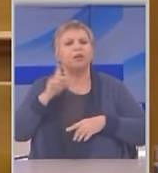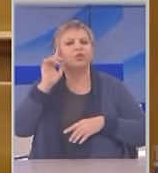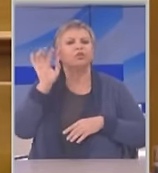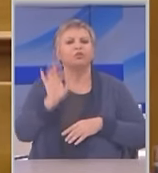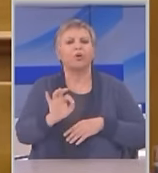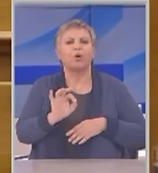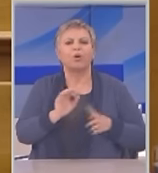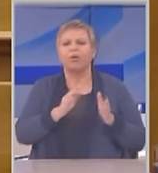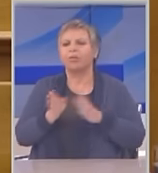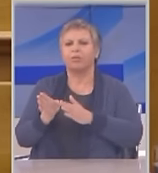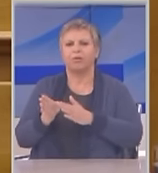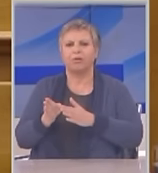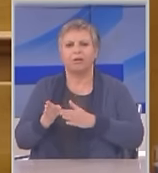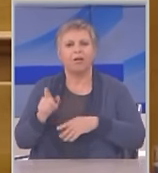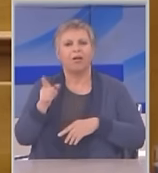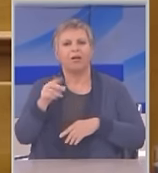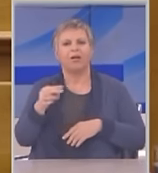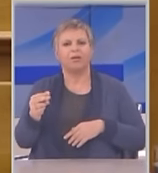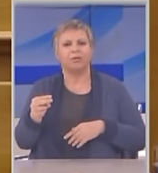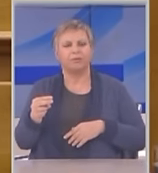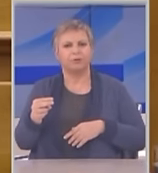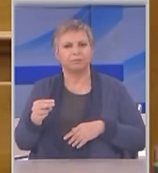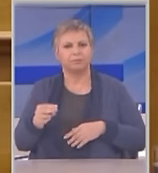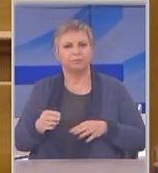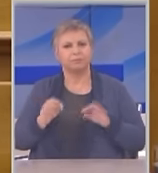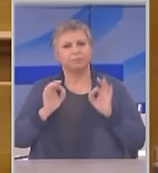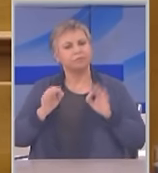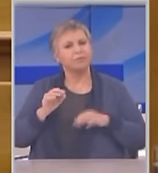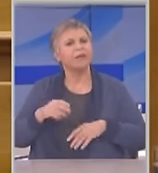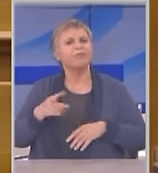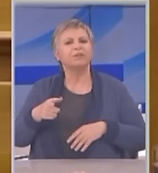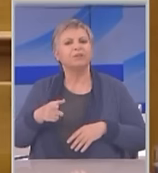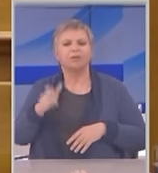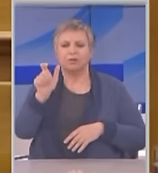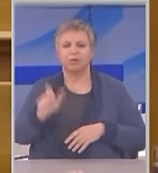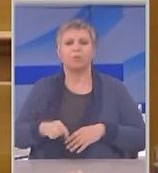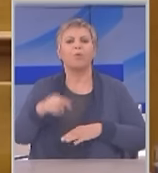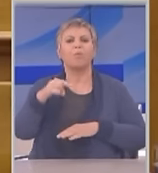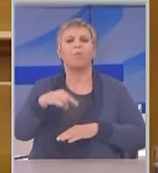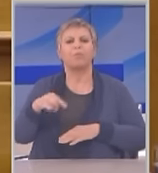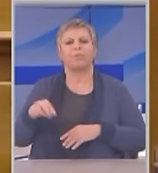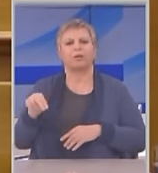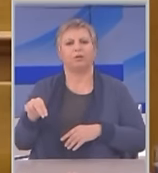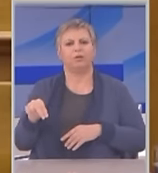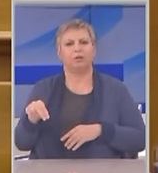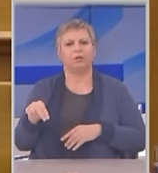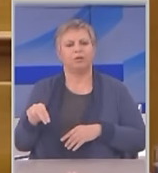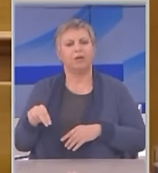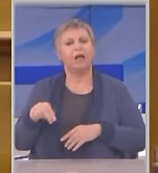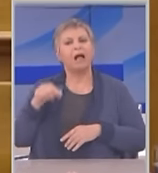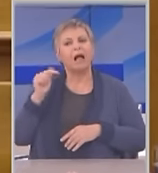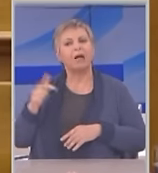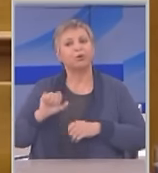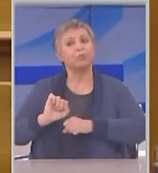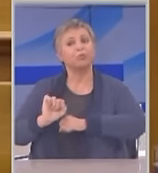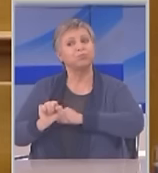φαίνεται, παρά τις προσπάθειες του να ταυτιστεί απολύτως με το σημερινό Πασόκ,